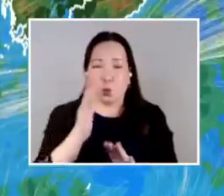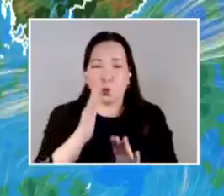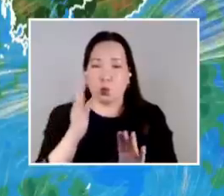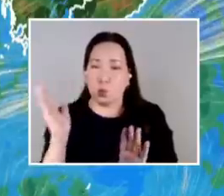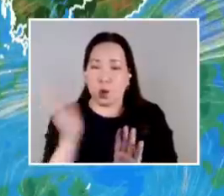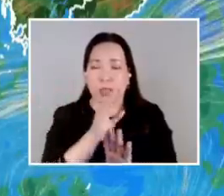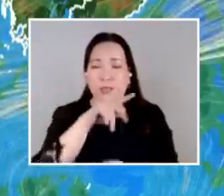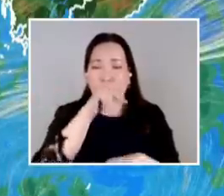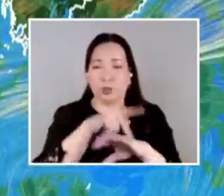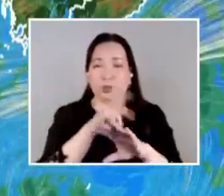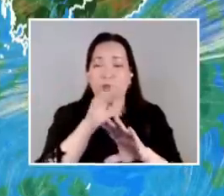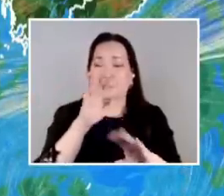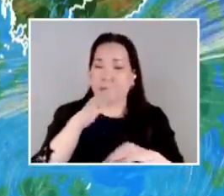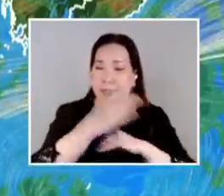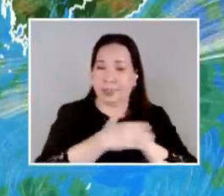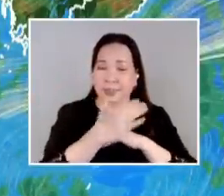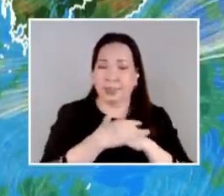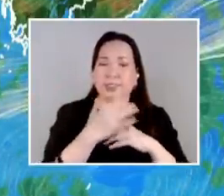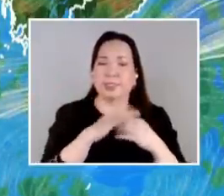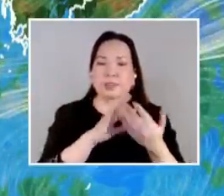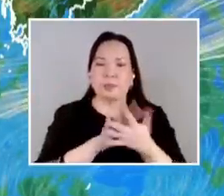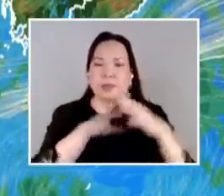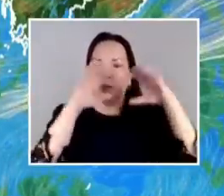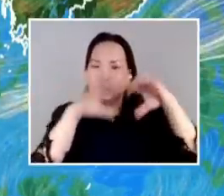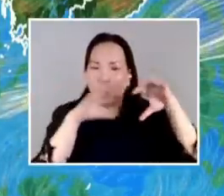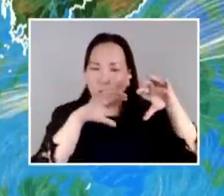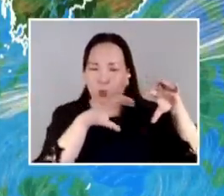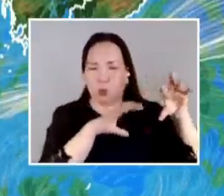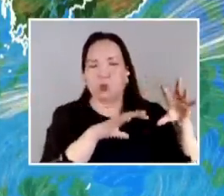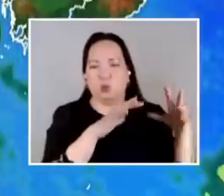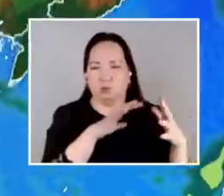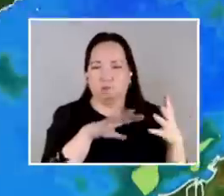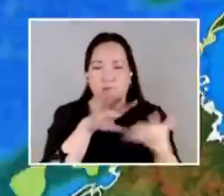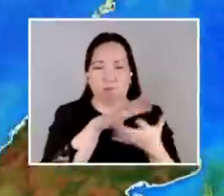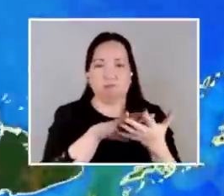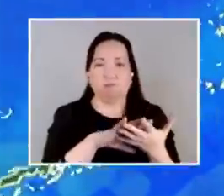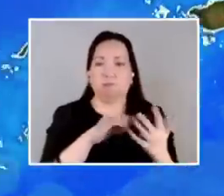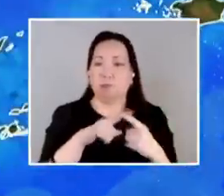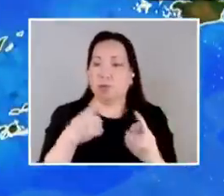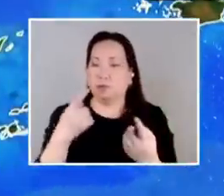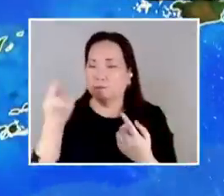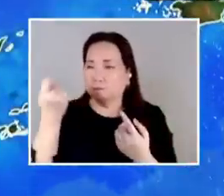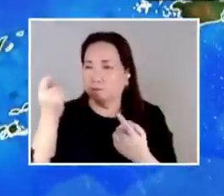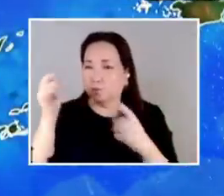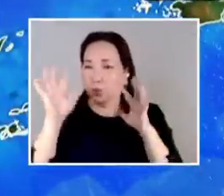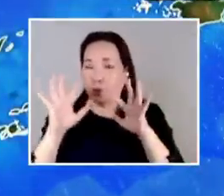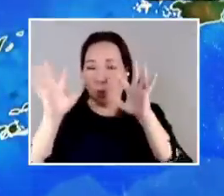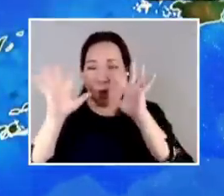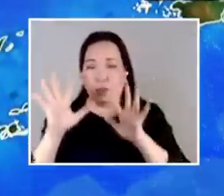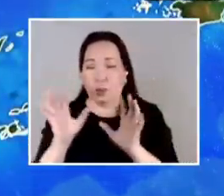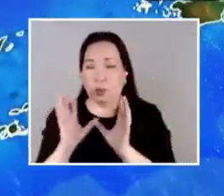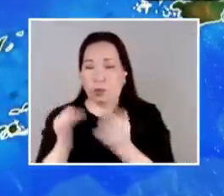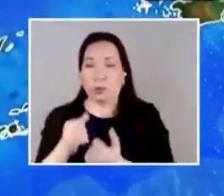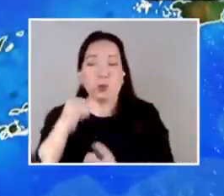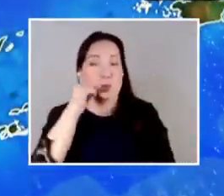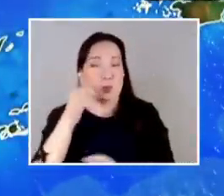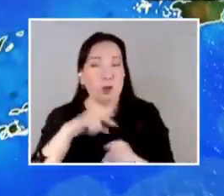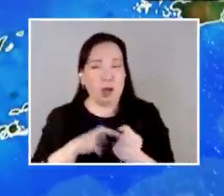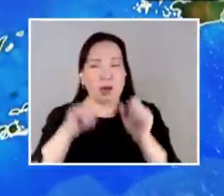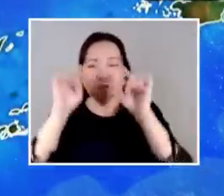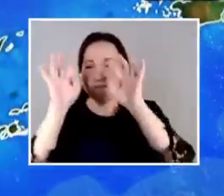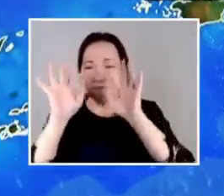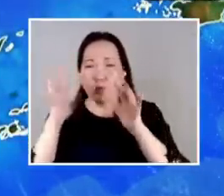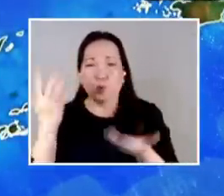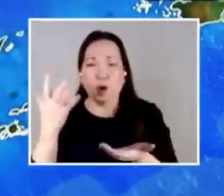maging bagyo ang LPA habang palayo pa sa bansa. Sa rainfall forecast ng The Weather Company para bukas, umaga pa lang maulan na sa